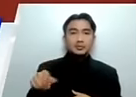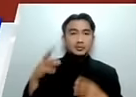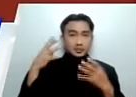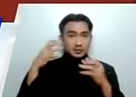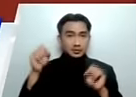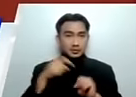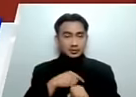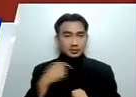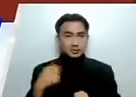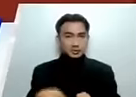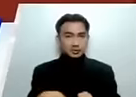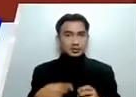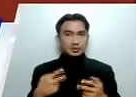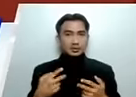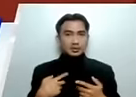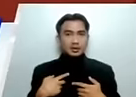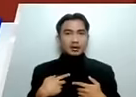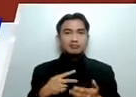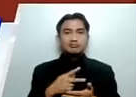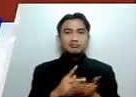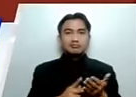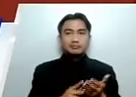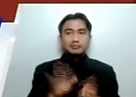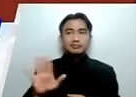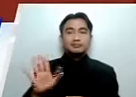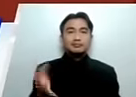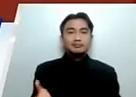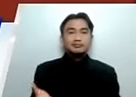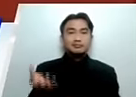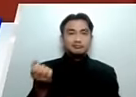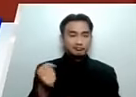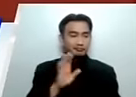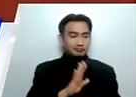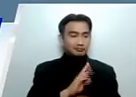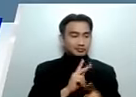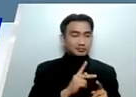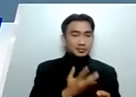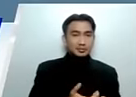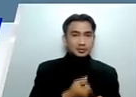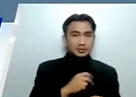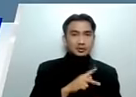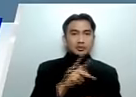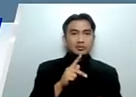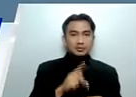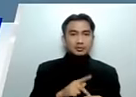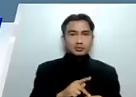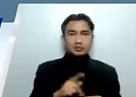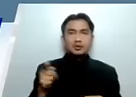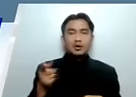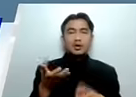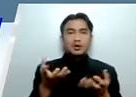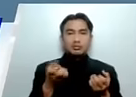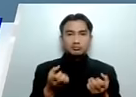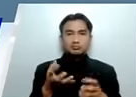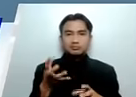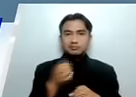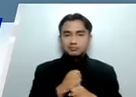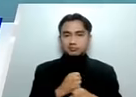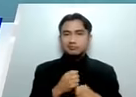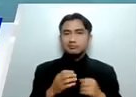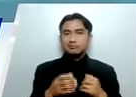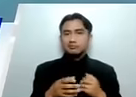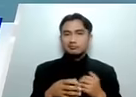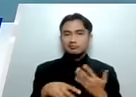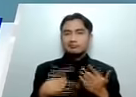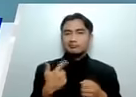bahagi sa South China Sea na pagmamayari ng Pilipinas at gusto niyang pagkunan nito ng langis ng bansa. Pero sagot daw ni Xi,